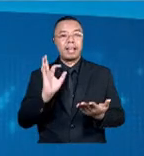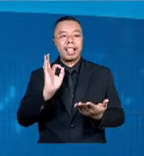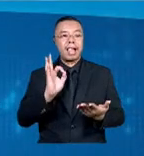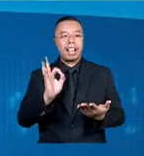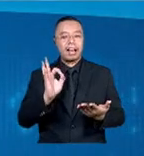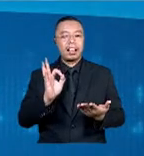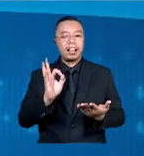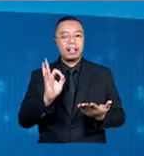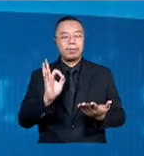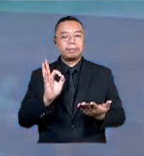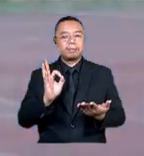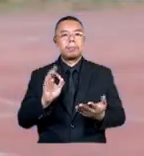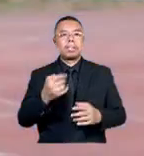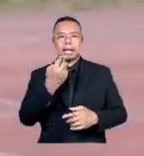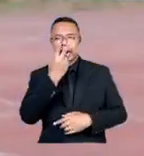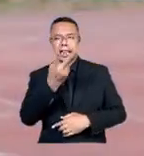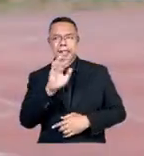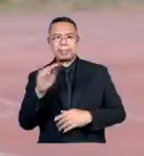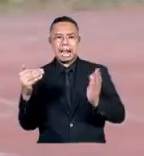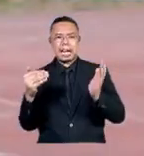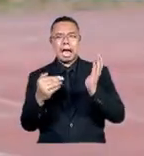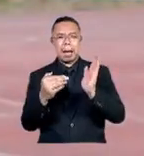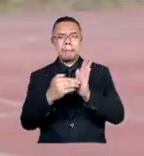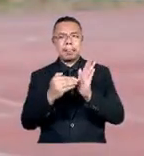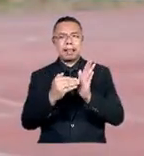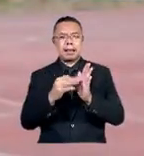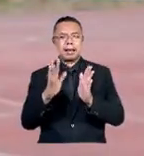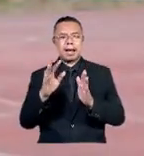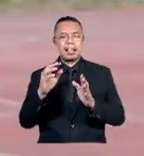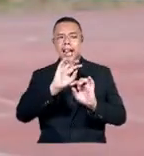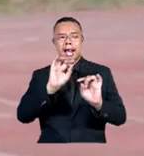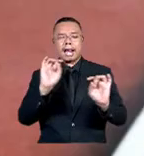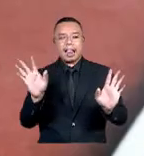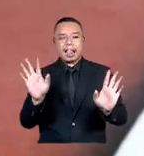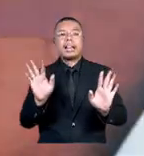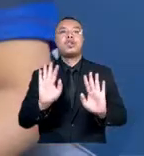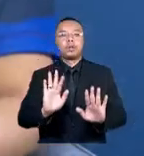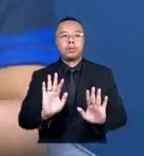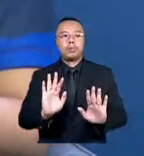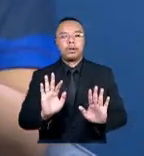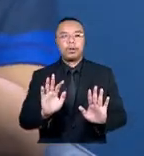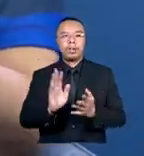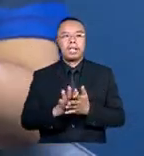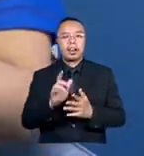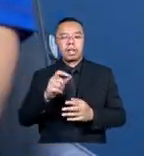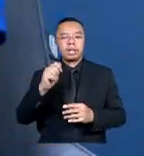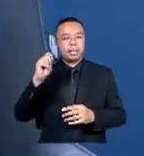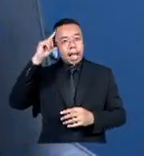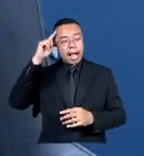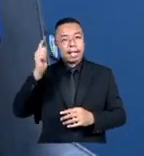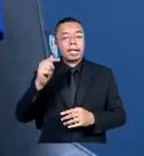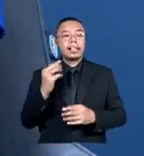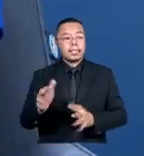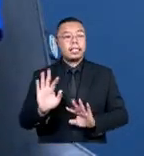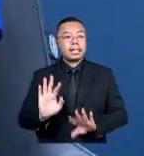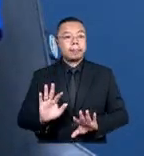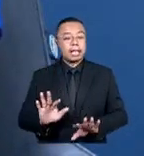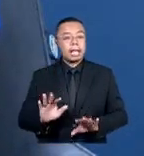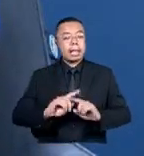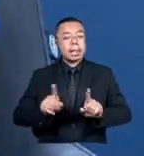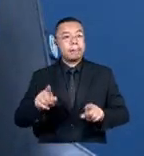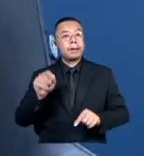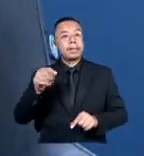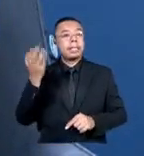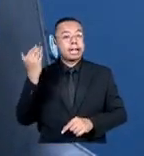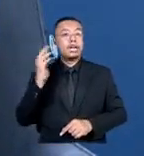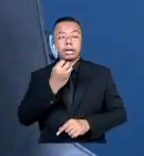Oke, baik. Nampaknya masih ada kesibukan yang lain terlebih dahulu untuk Mbak Angki sementara. Tapi